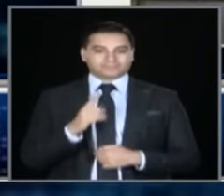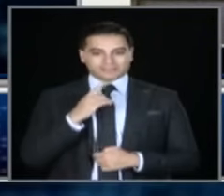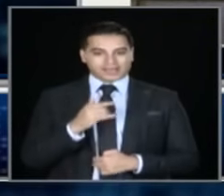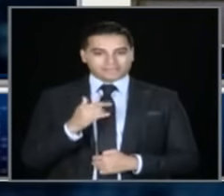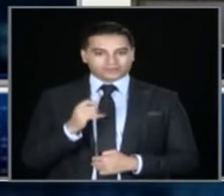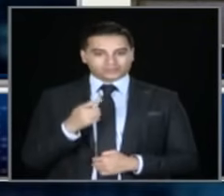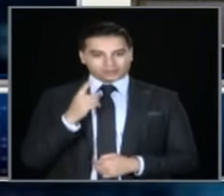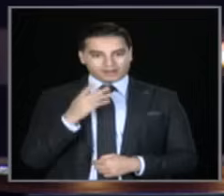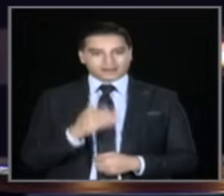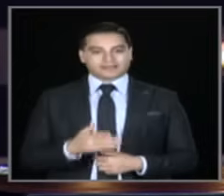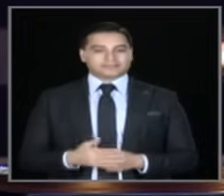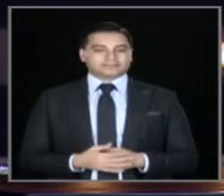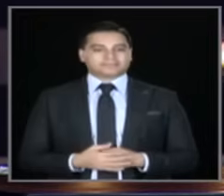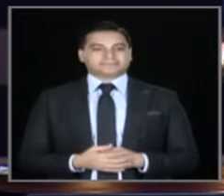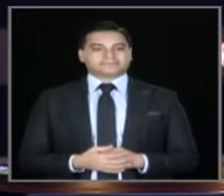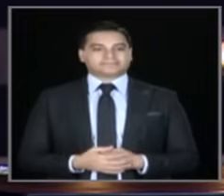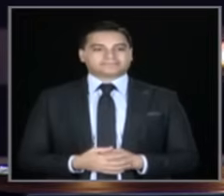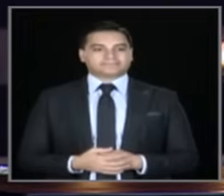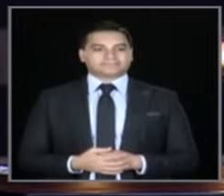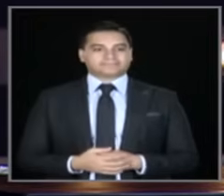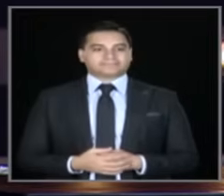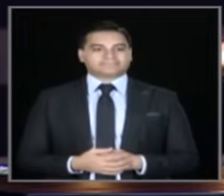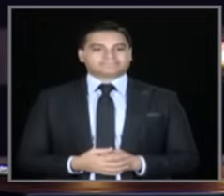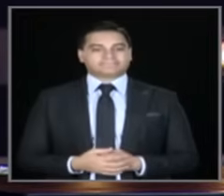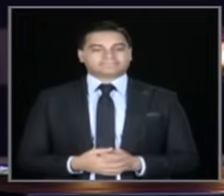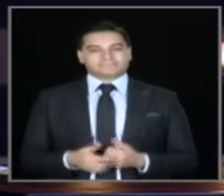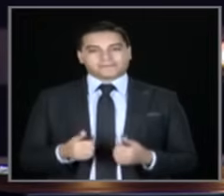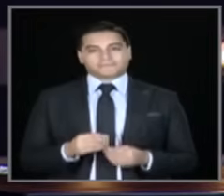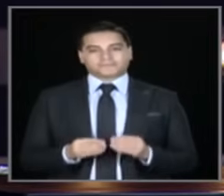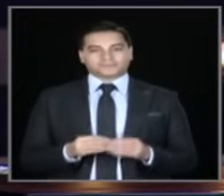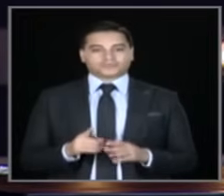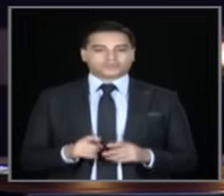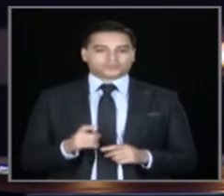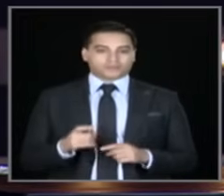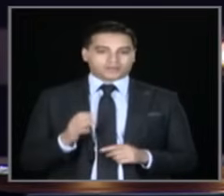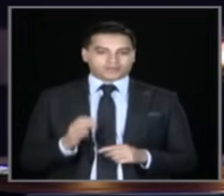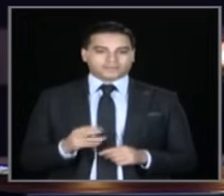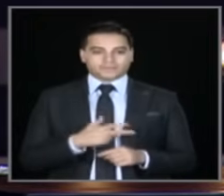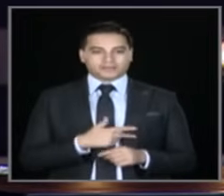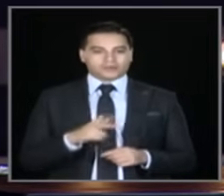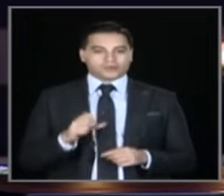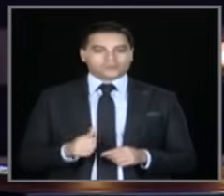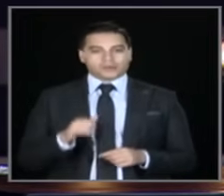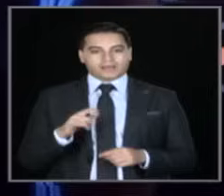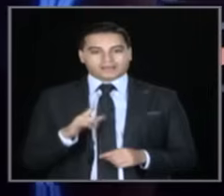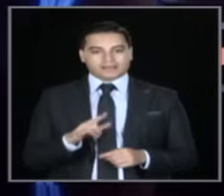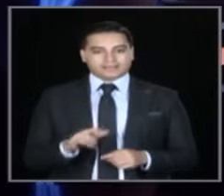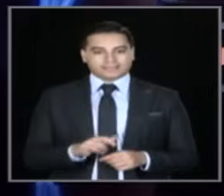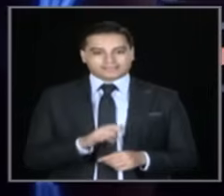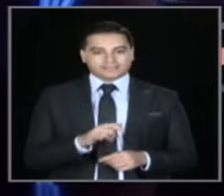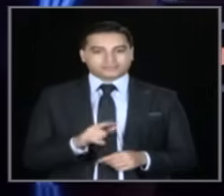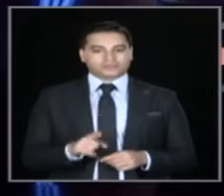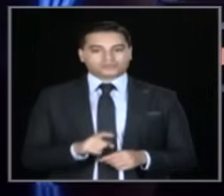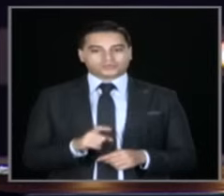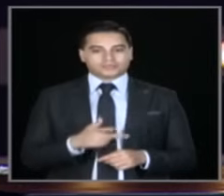السرعه صح. عادي عادي عادي مش دايما. خير خير خير تمام. طبعا الإجابة الصحيحة الويلي اسمه